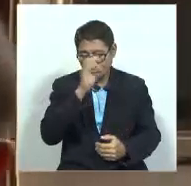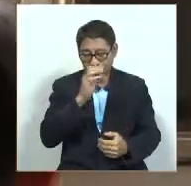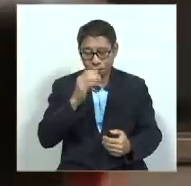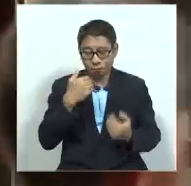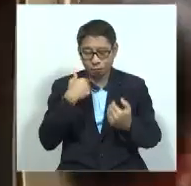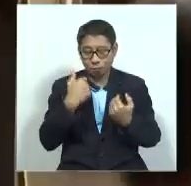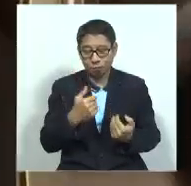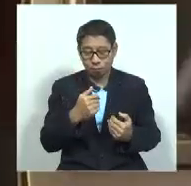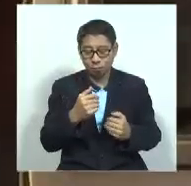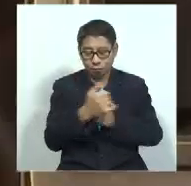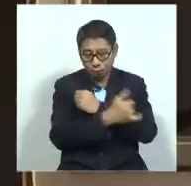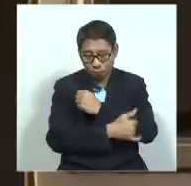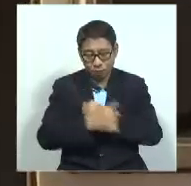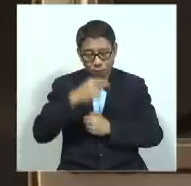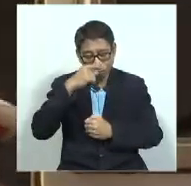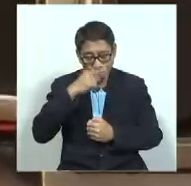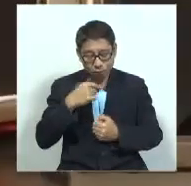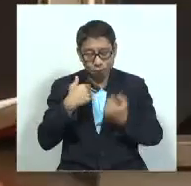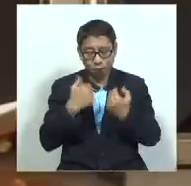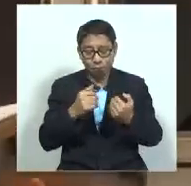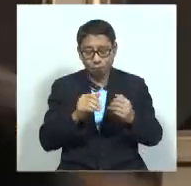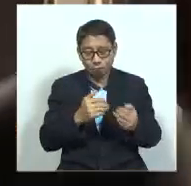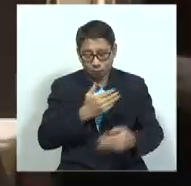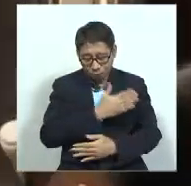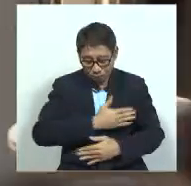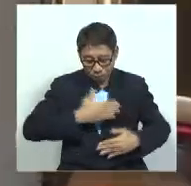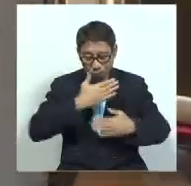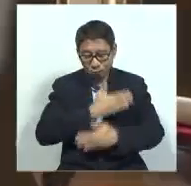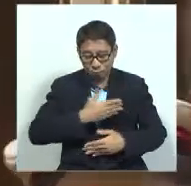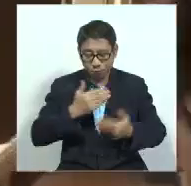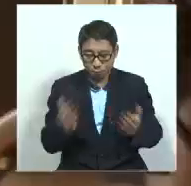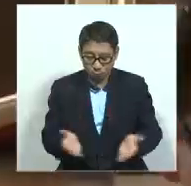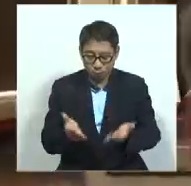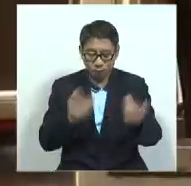อ้อมจากทางประเทศไทยและไทยเองก็ยินดีจะช่วยส่งเส